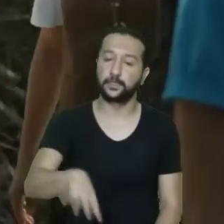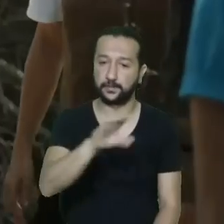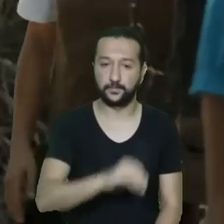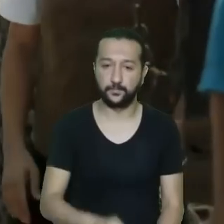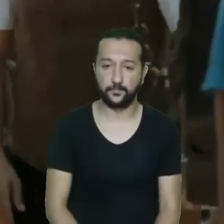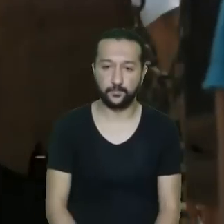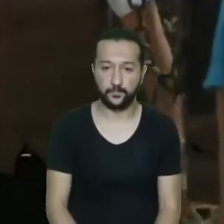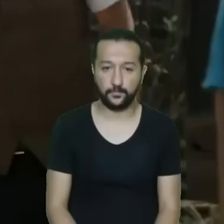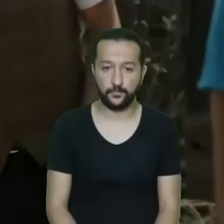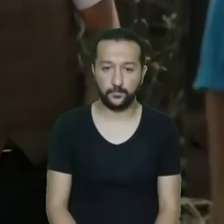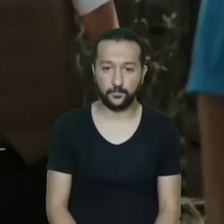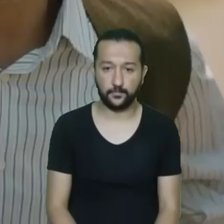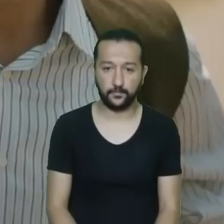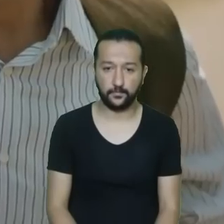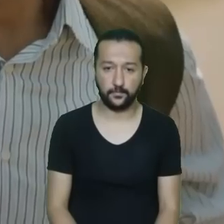gençler?